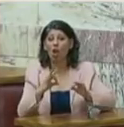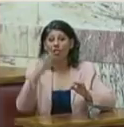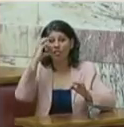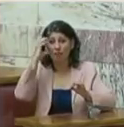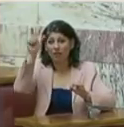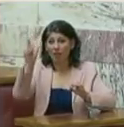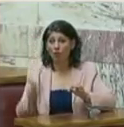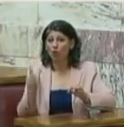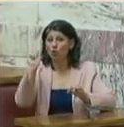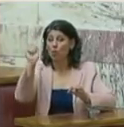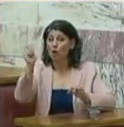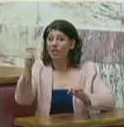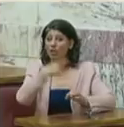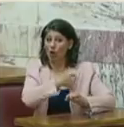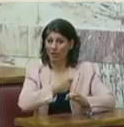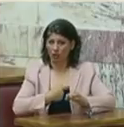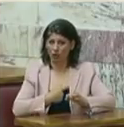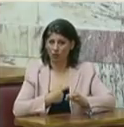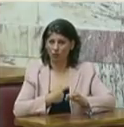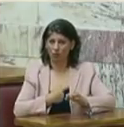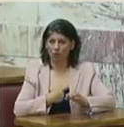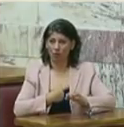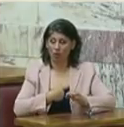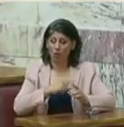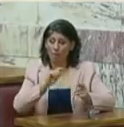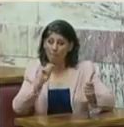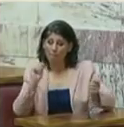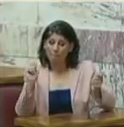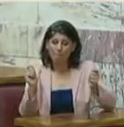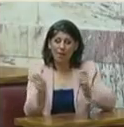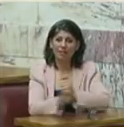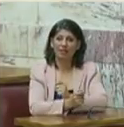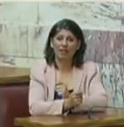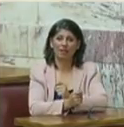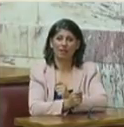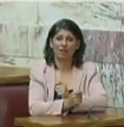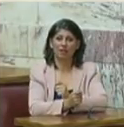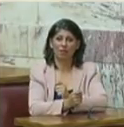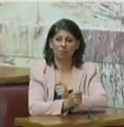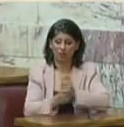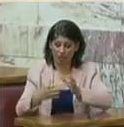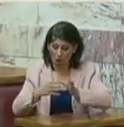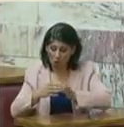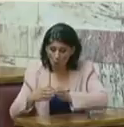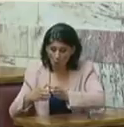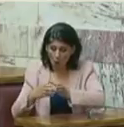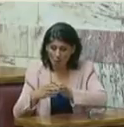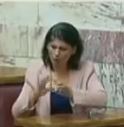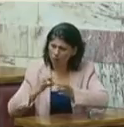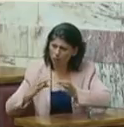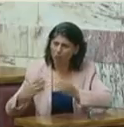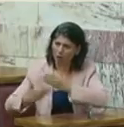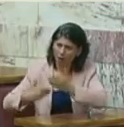αρχηγός που μετέτρεψε μια ιστορική παράταξη σε